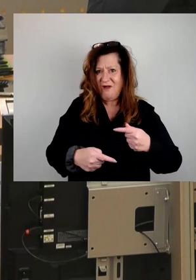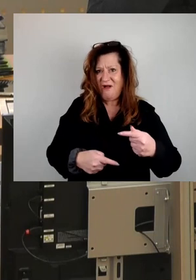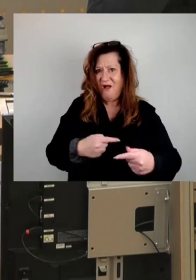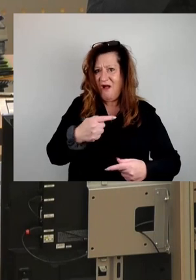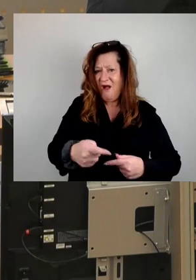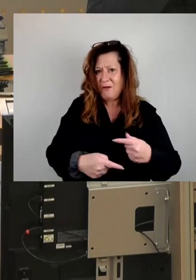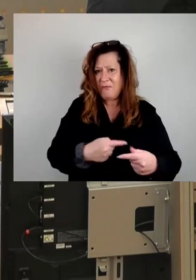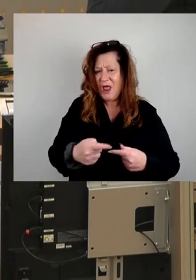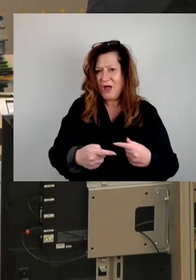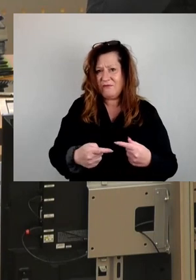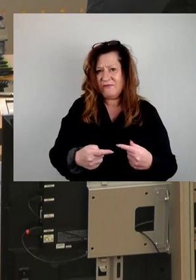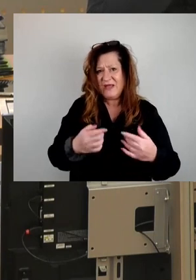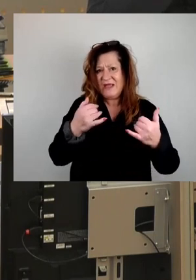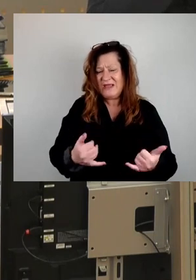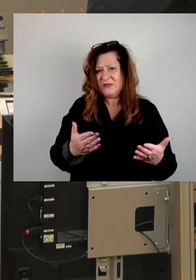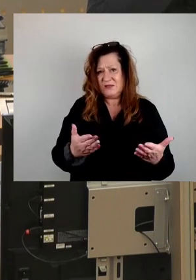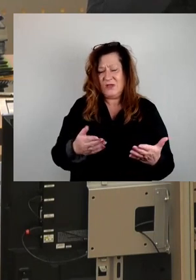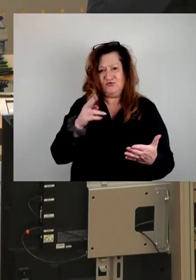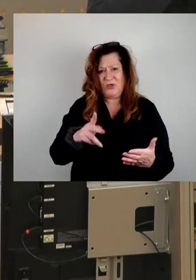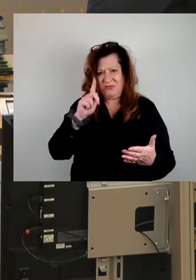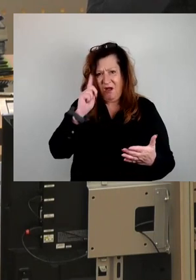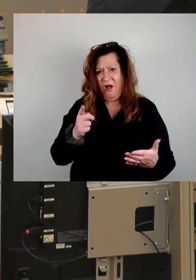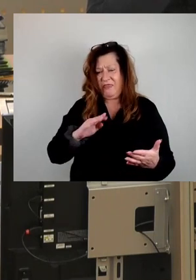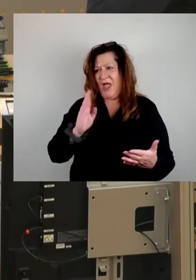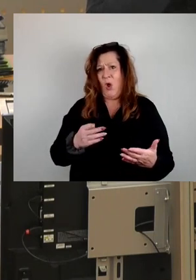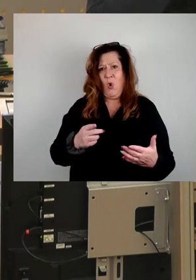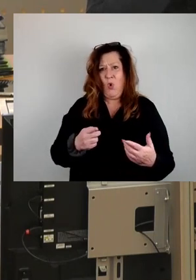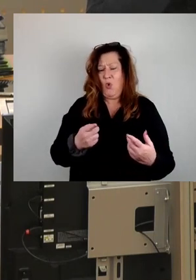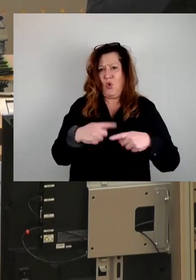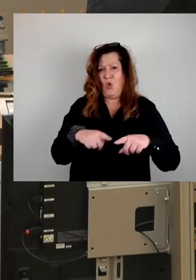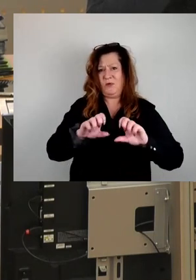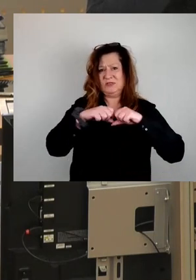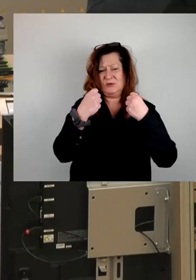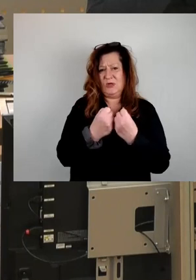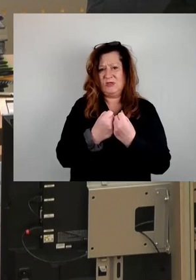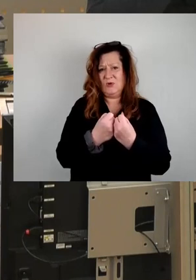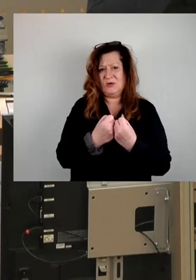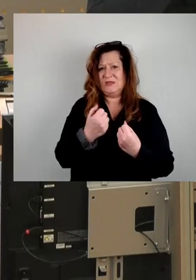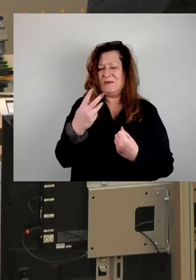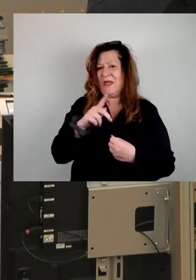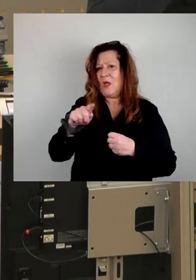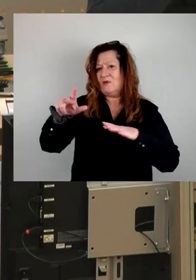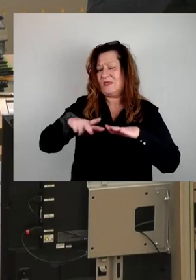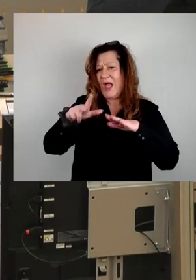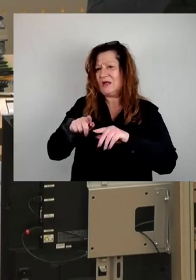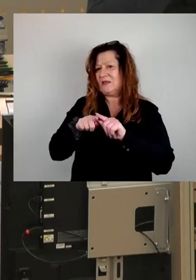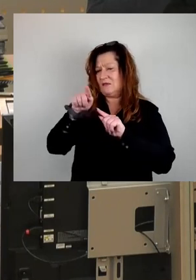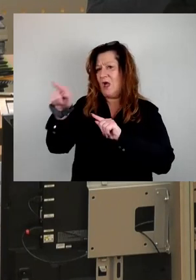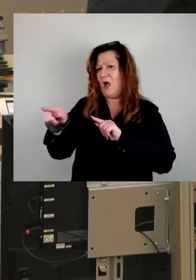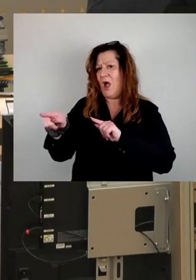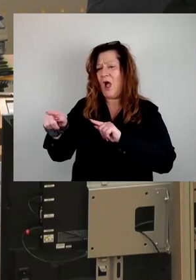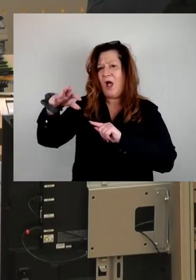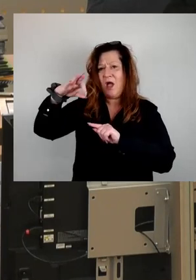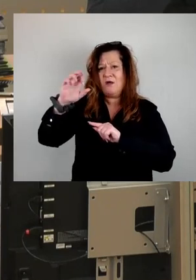in dieselbe Lage manövriert wie 2018 beim Ankauf des Schikaniergrundstücks auf dem Ferdinandplatz.